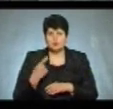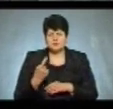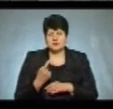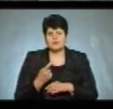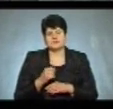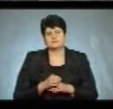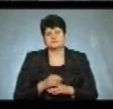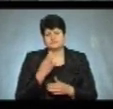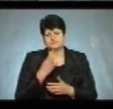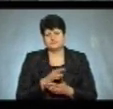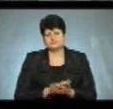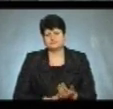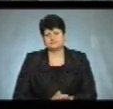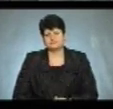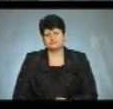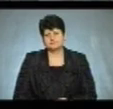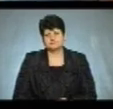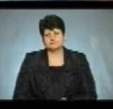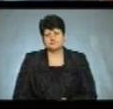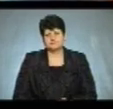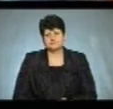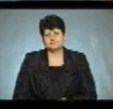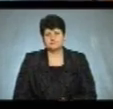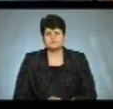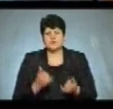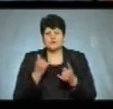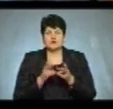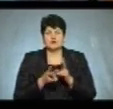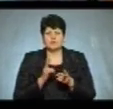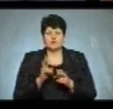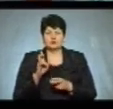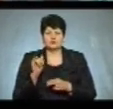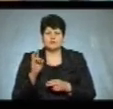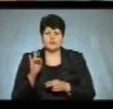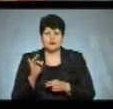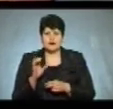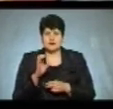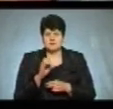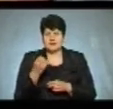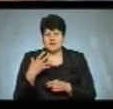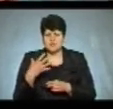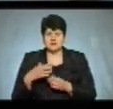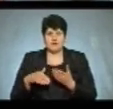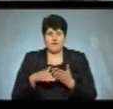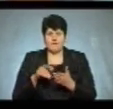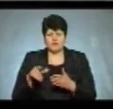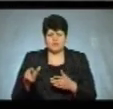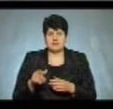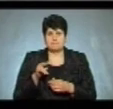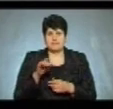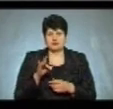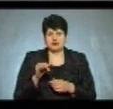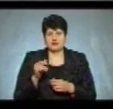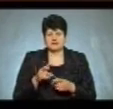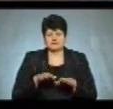Анастасія Чечко розповість більше. Сьогодні на кухні «Бункеру С» 15 волонтерів. Петро Гірчиця розкачує тісто і